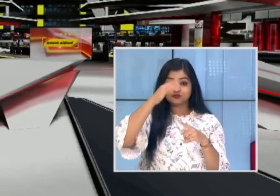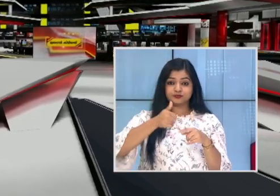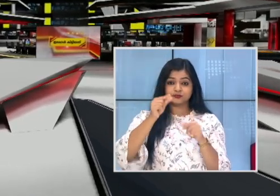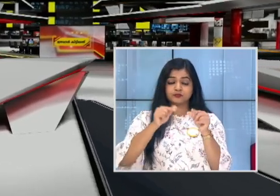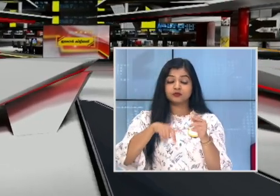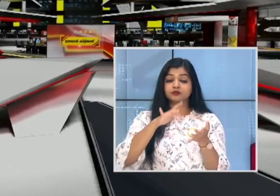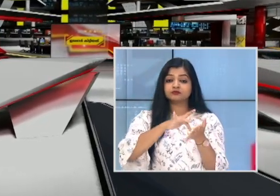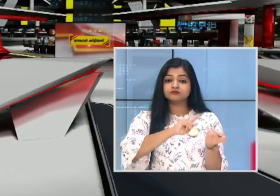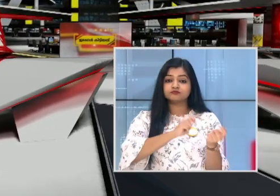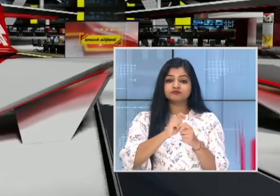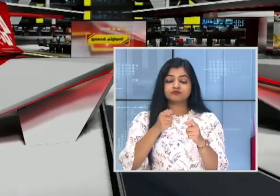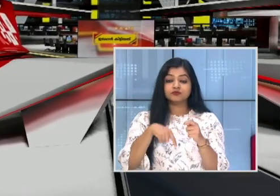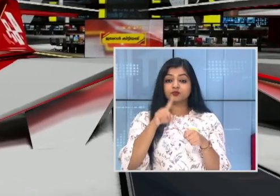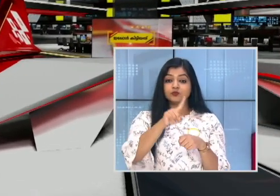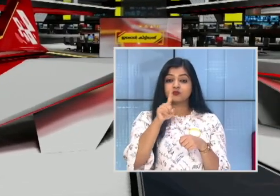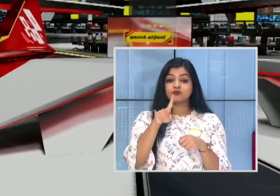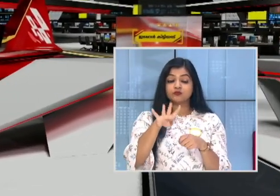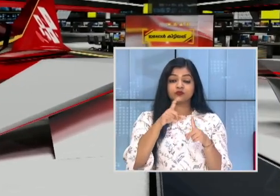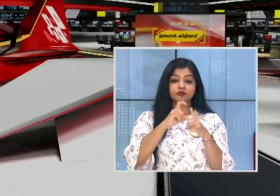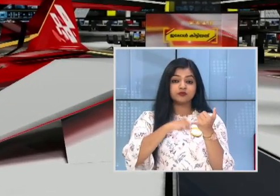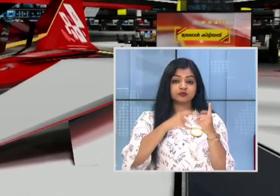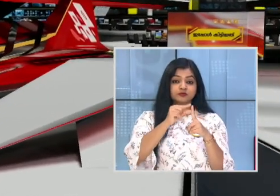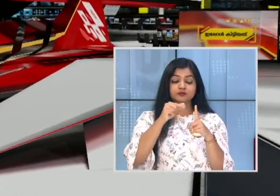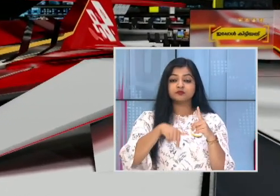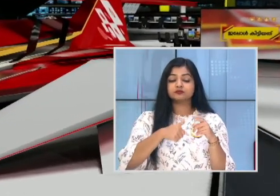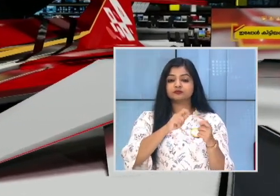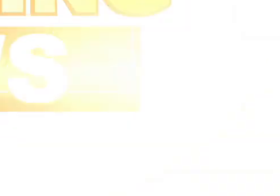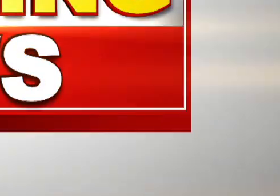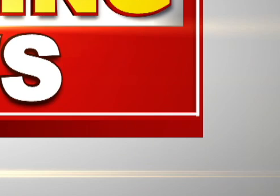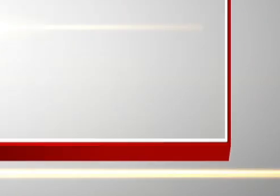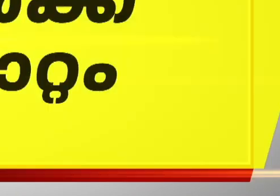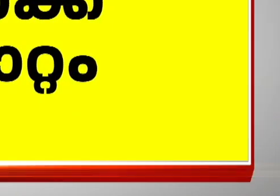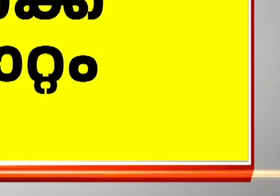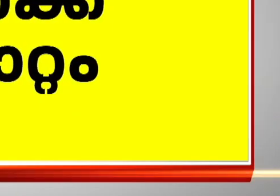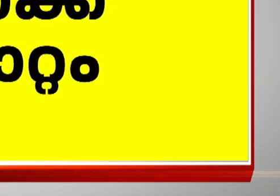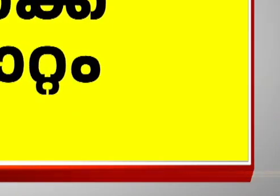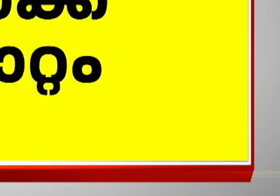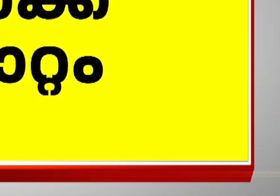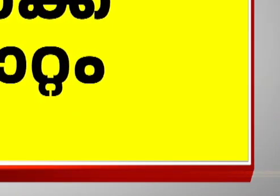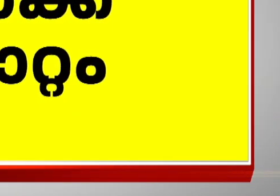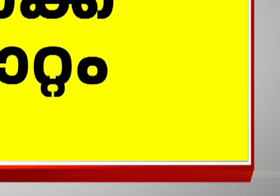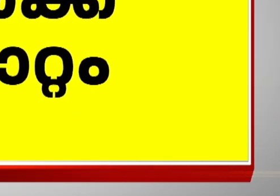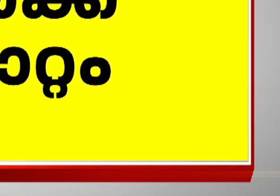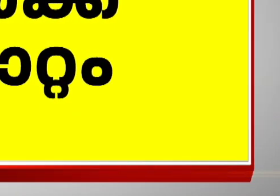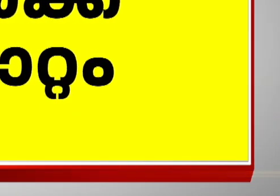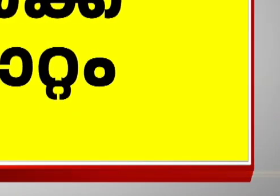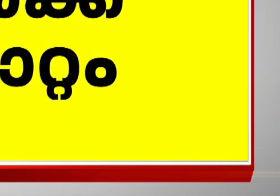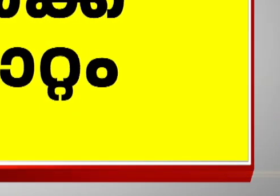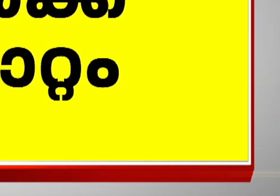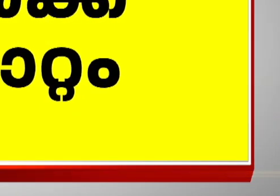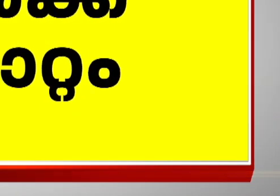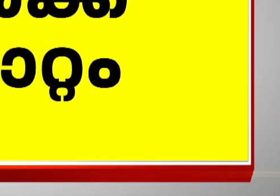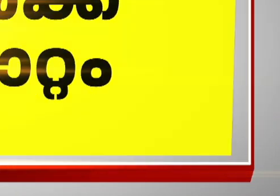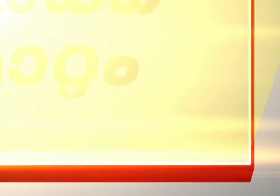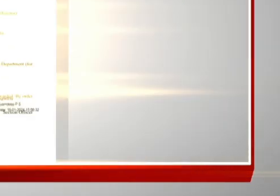കൂട്ടസ്ഥലം മാറ്റം. 114 ഡിവൈഎസ്പിമാരെയാണ് സ്ഥലം മാറ്റിയത്. ലോക്സഭാ തെരഞ്ഞെടുപ്പിന് മുന്നോടിയായാണ് ഈ നടപടി. 9 പേർക്ക്